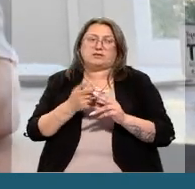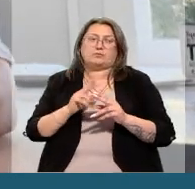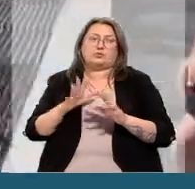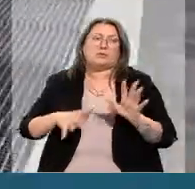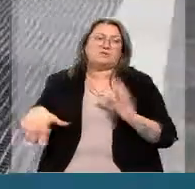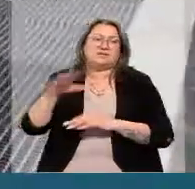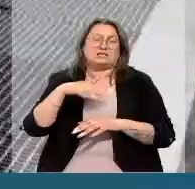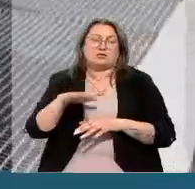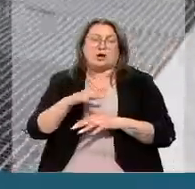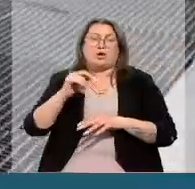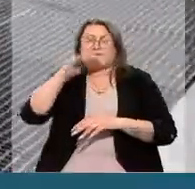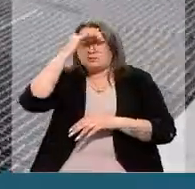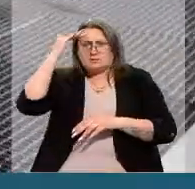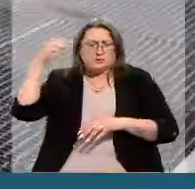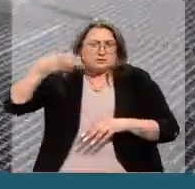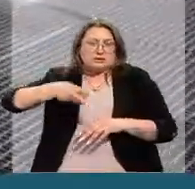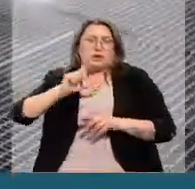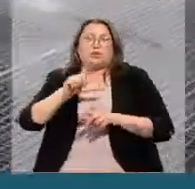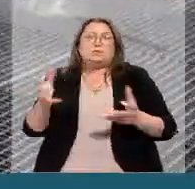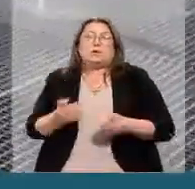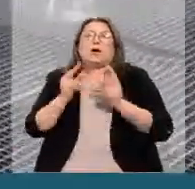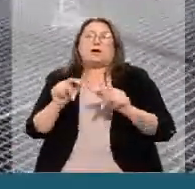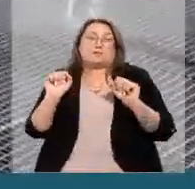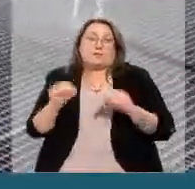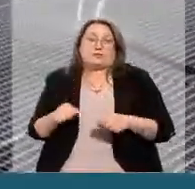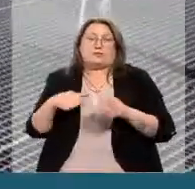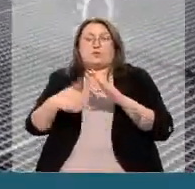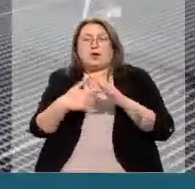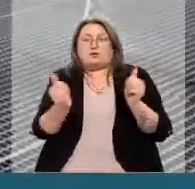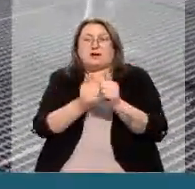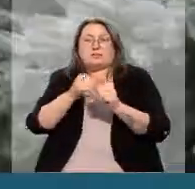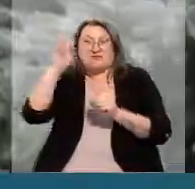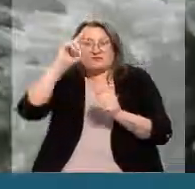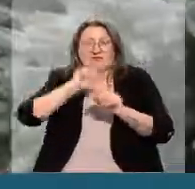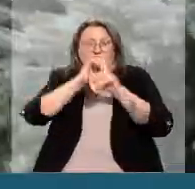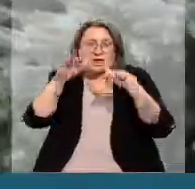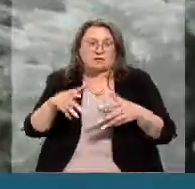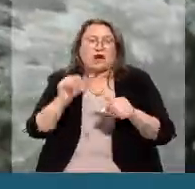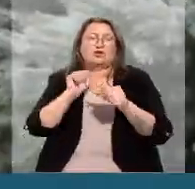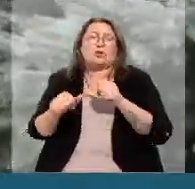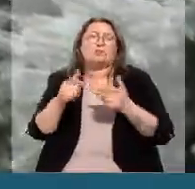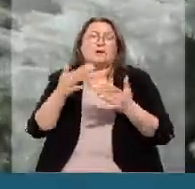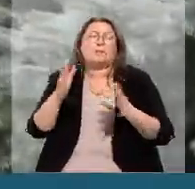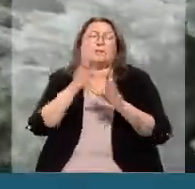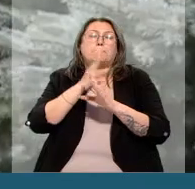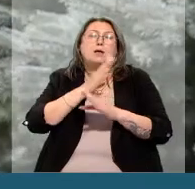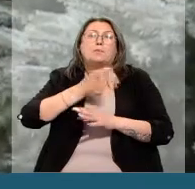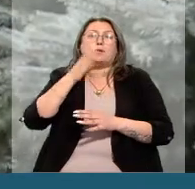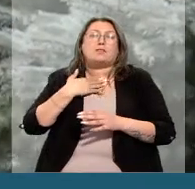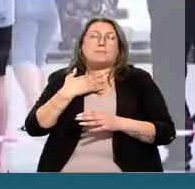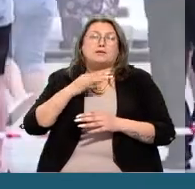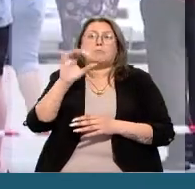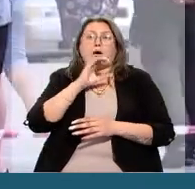будет по всей территории. От палящего солнца люди спасаются как могут, гуляют рядом с фонтанами. Особый спрос на прохладительные напитки